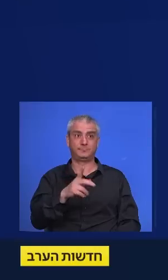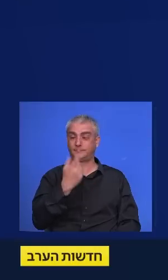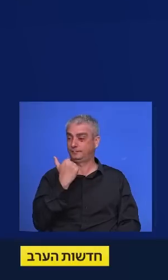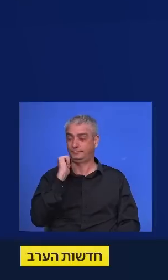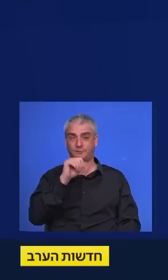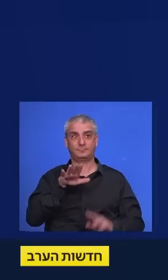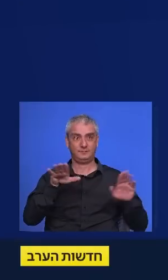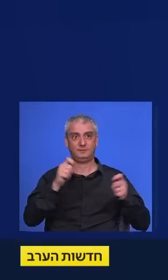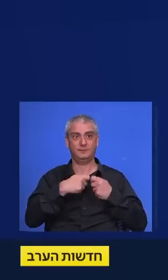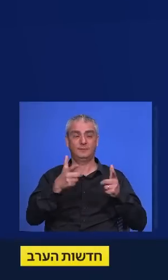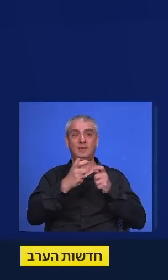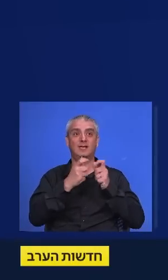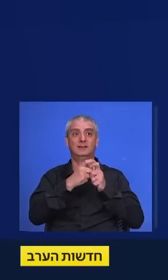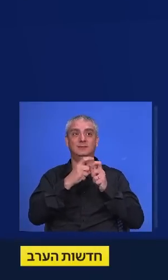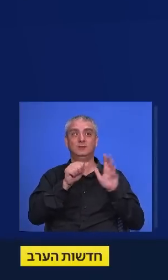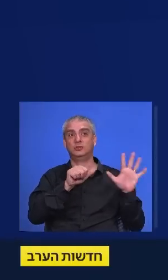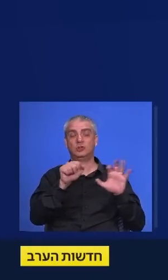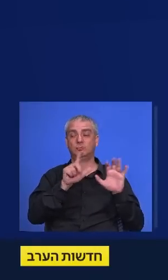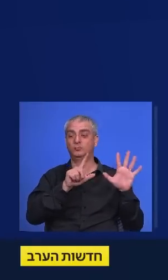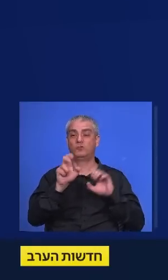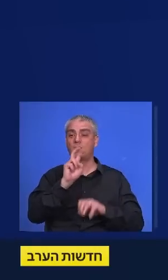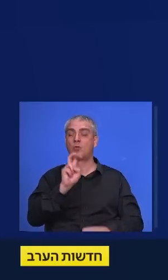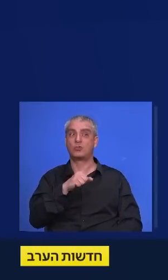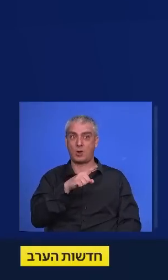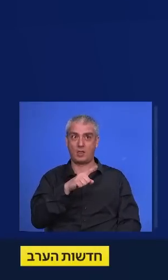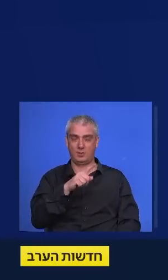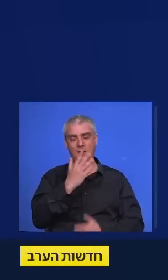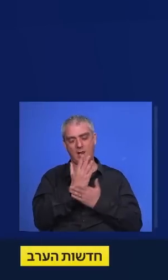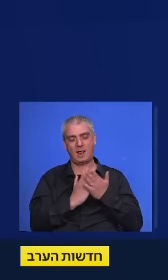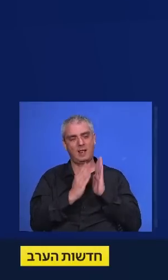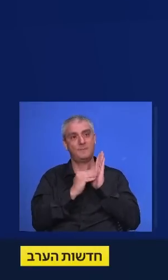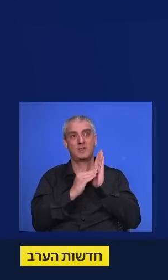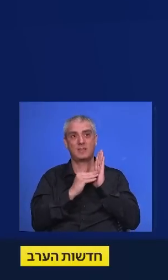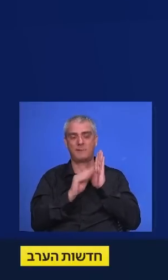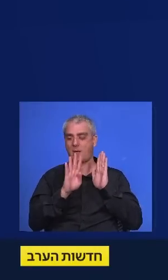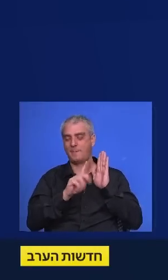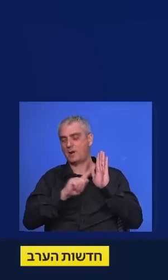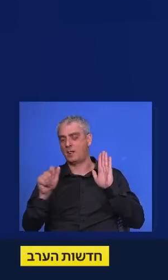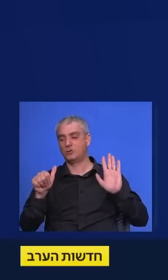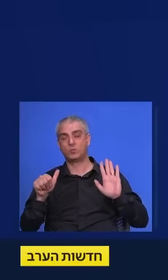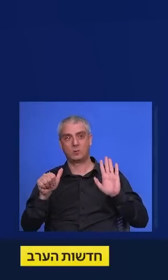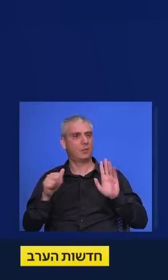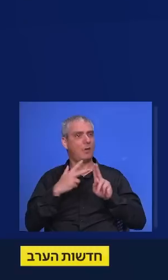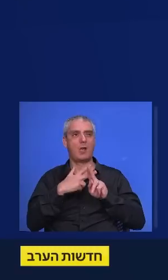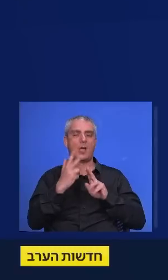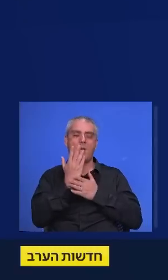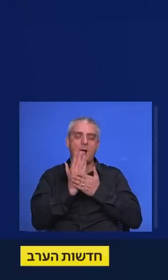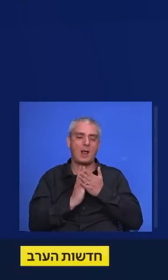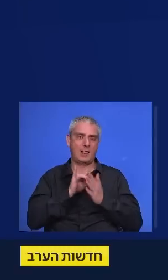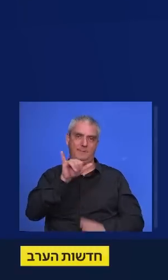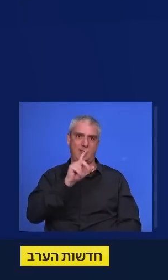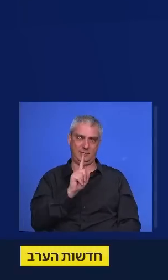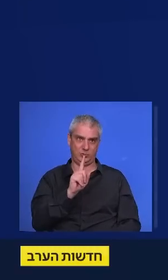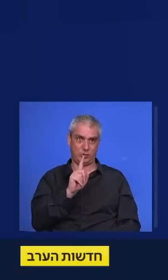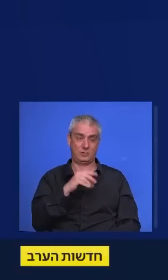על כרטיסים במחירים של כ-600-700 דולר על חלק מהתאריכים בין אפריל ליוני, אבל רק בחלק מהטיסות.